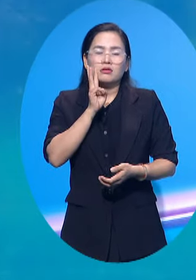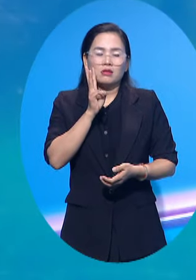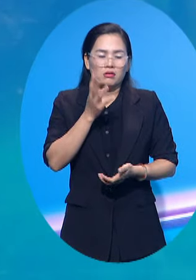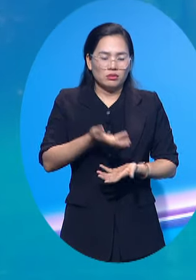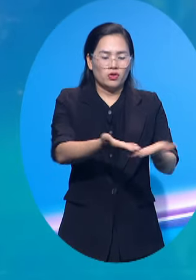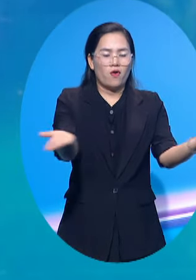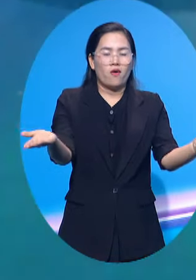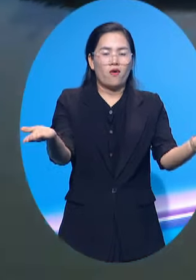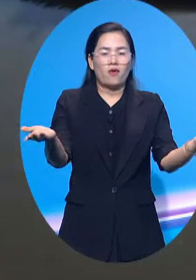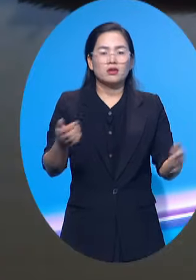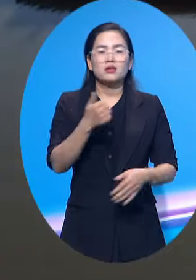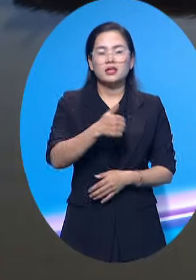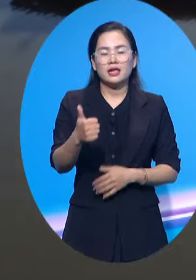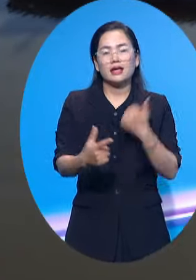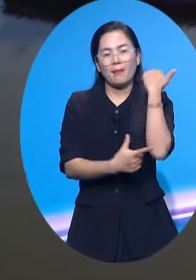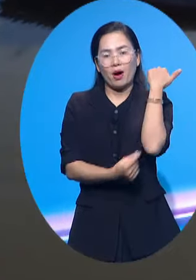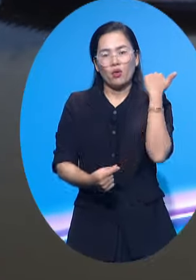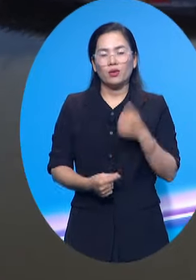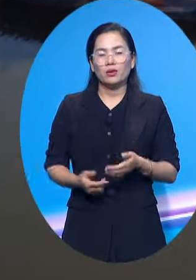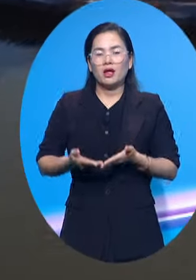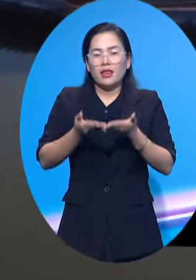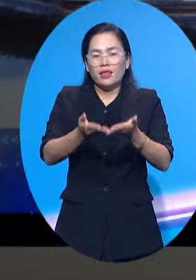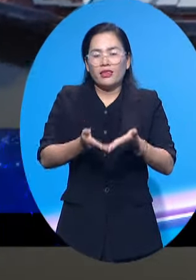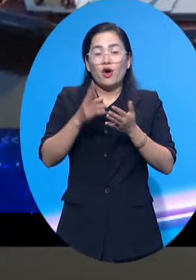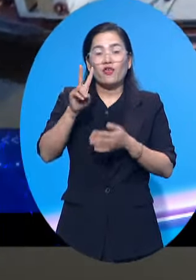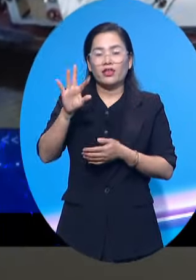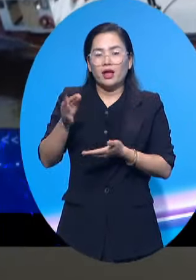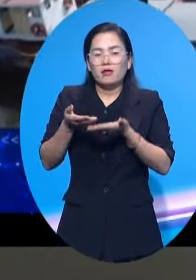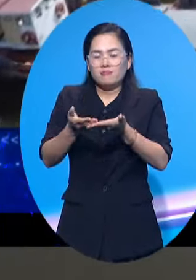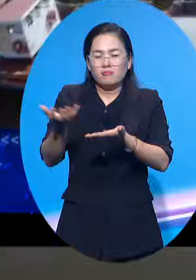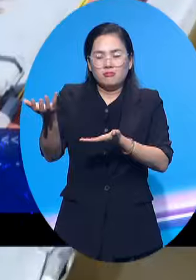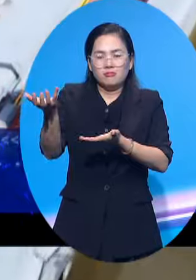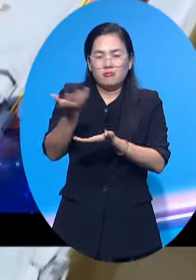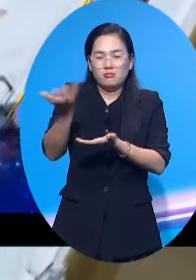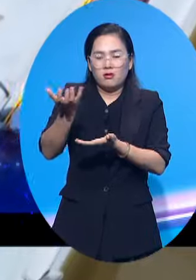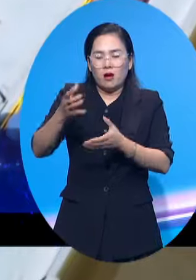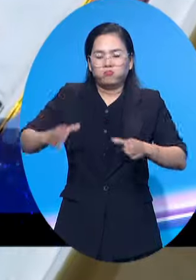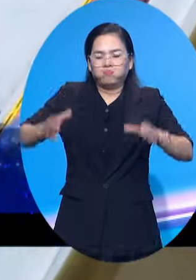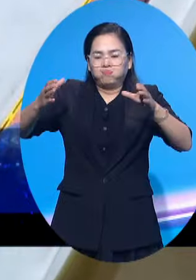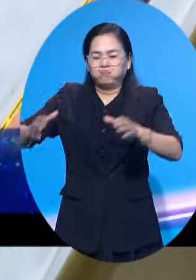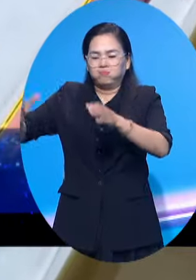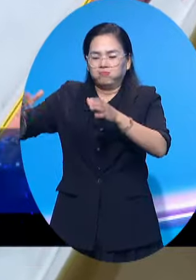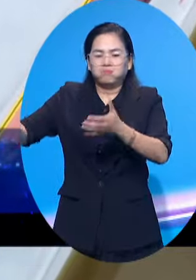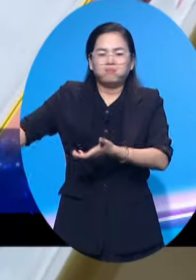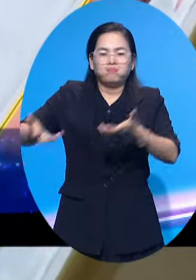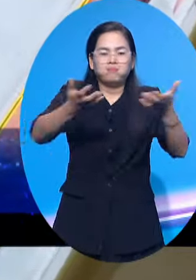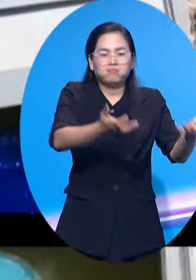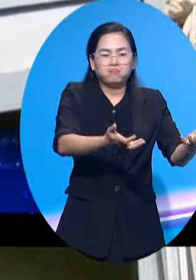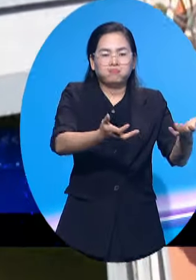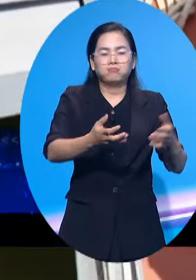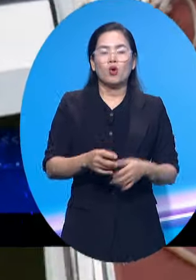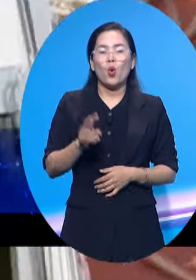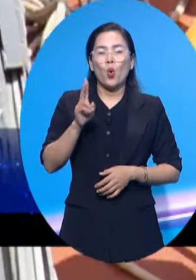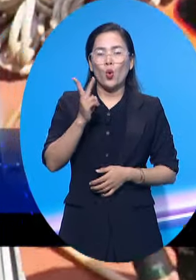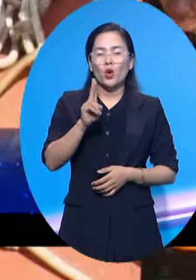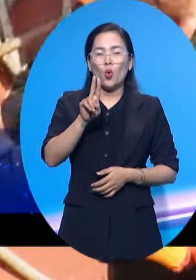Mau. 3 tàu vận tải của quân khu 9 đã cấp nước cho người dân xã Biển Bạch, huyện Thới Bình, xã Khánh Thuận, huyện U